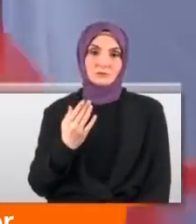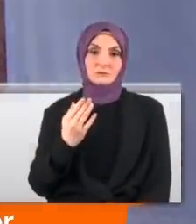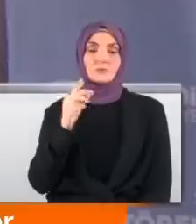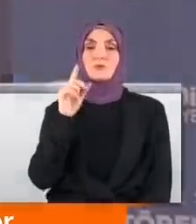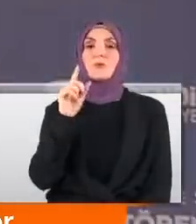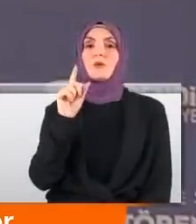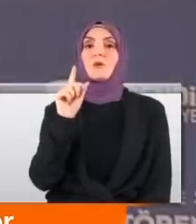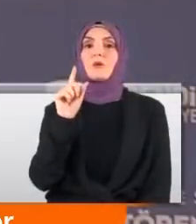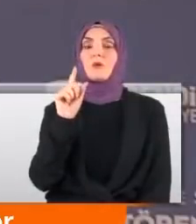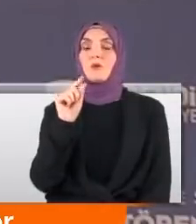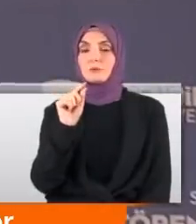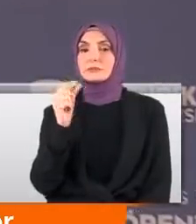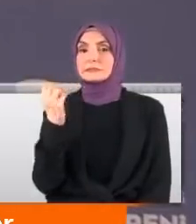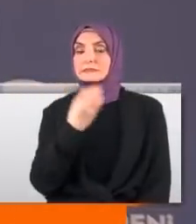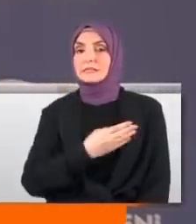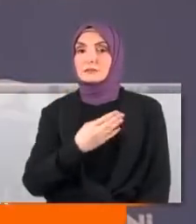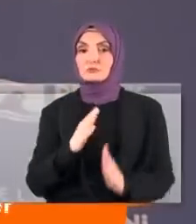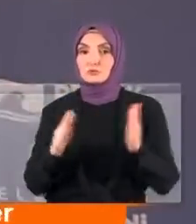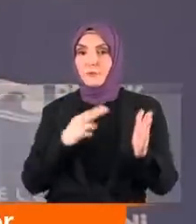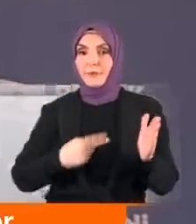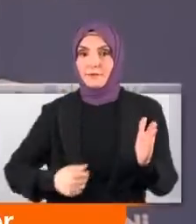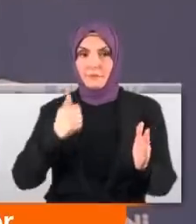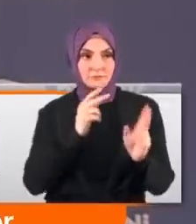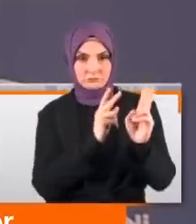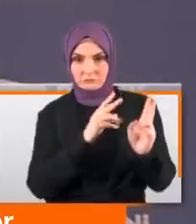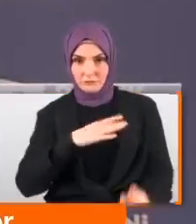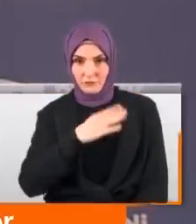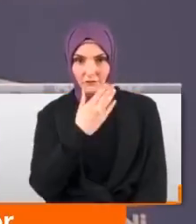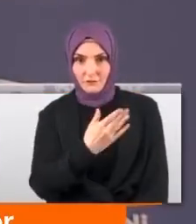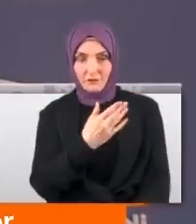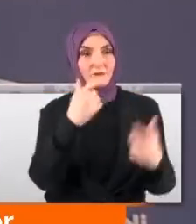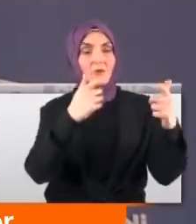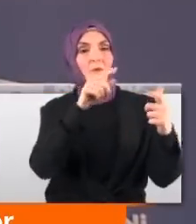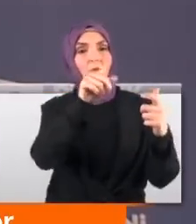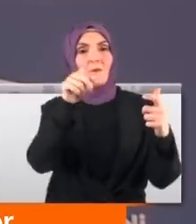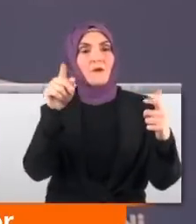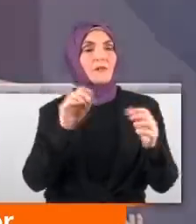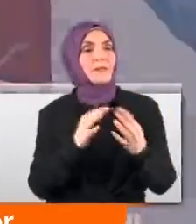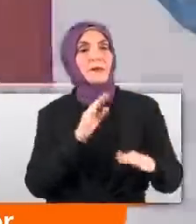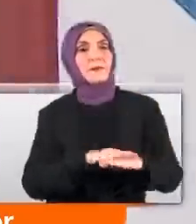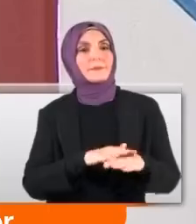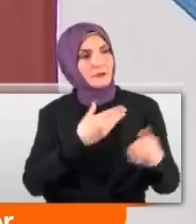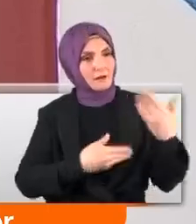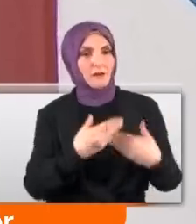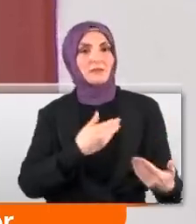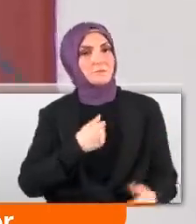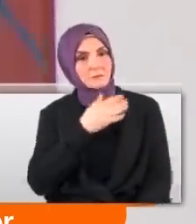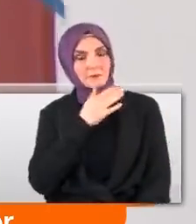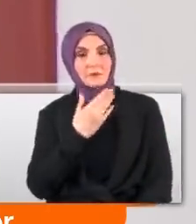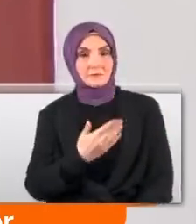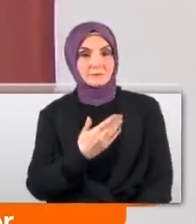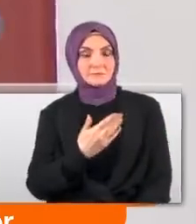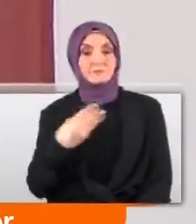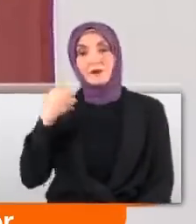var. Bulundukları yerlerde ne yaptılar ya, bir anlat. Bir anlat da bilelim. Erdoğan muhalefete